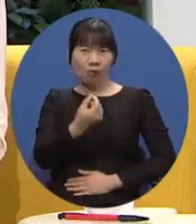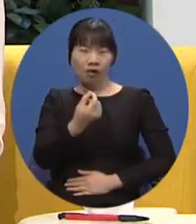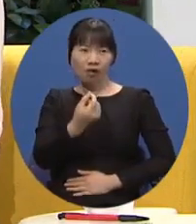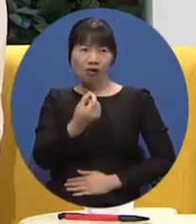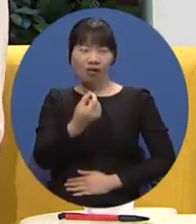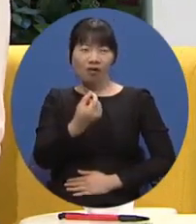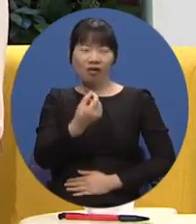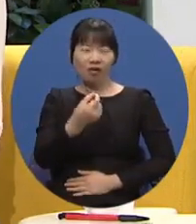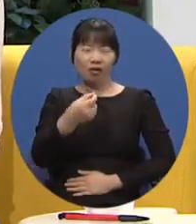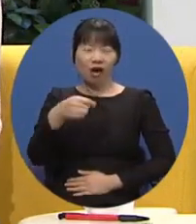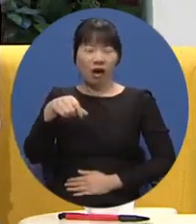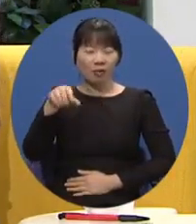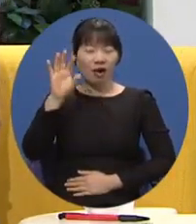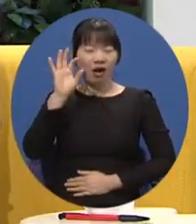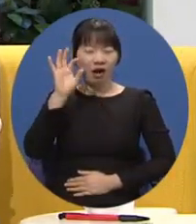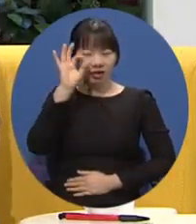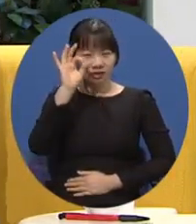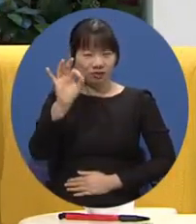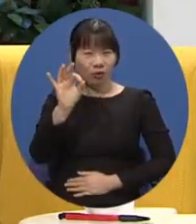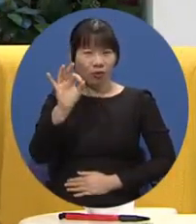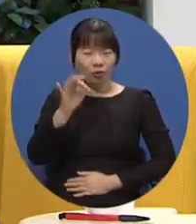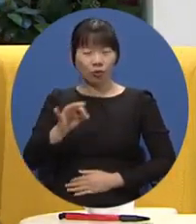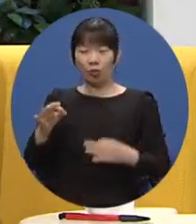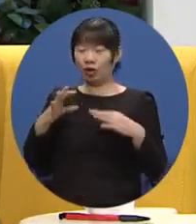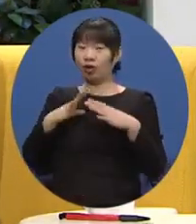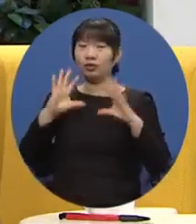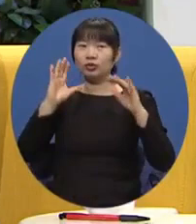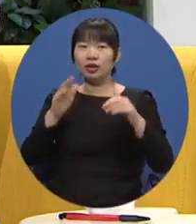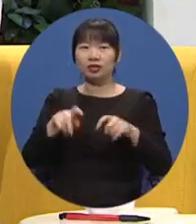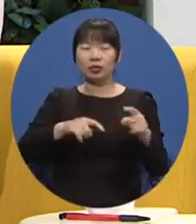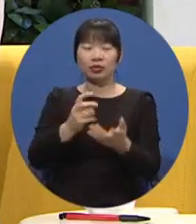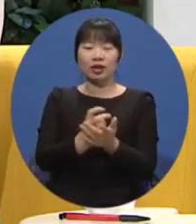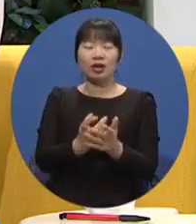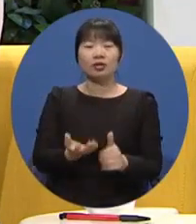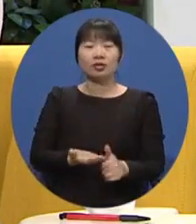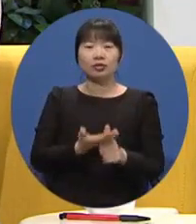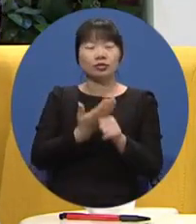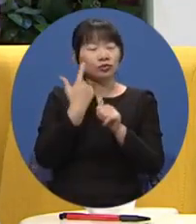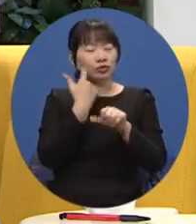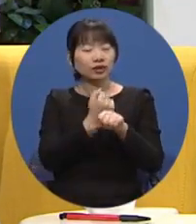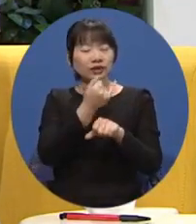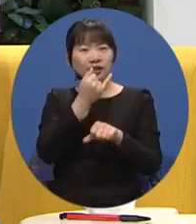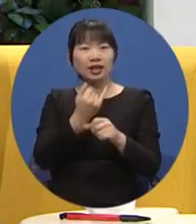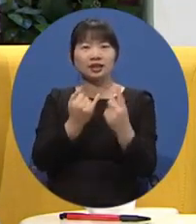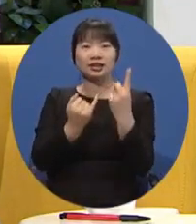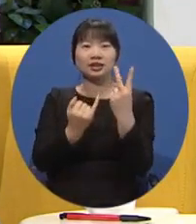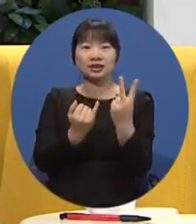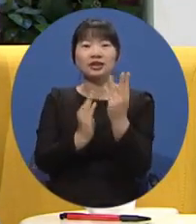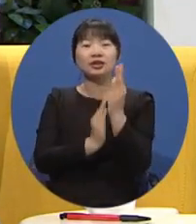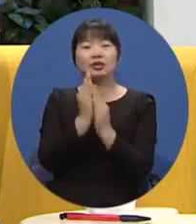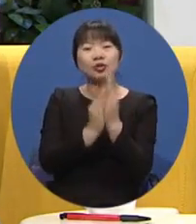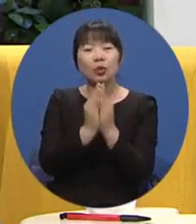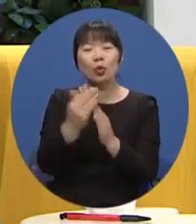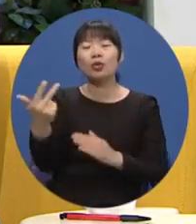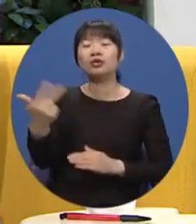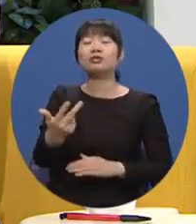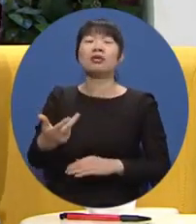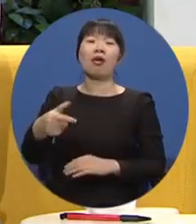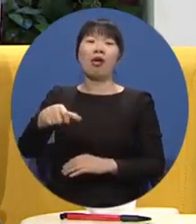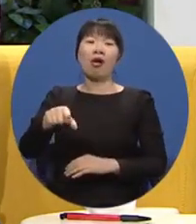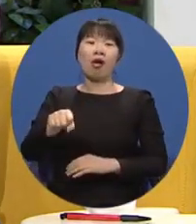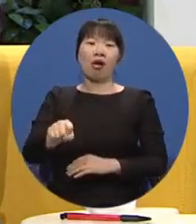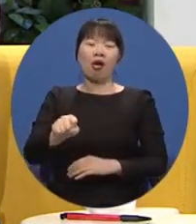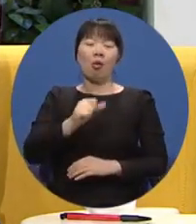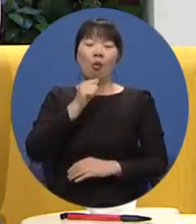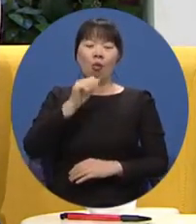정말 들으시면 아마 놀라실 거예요. 네. 육아정책연구소에서 조사를 했는데요. 조단위예요. 2조 7천억 원. 어마어마하죠.